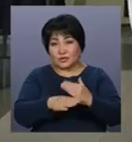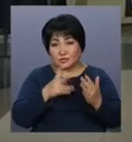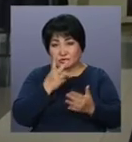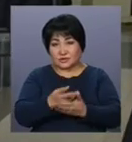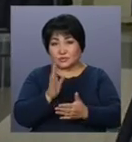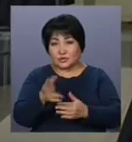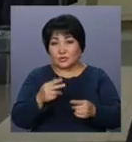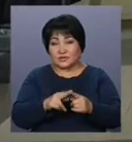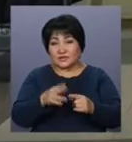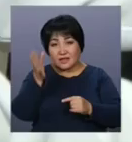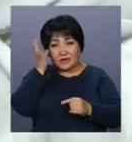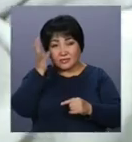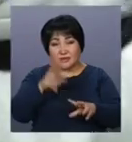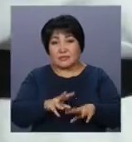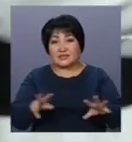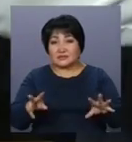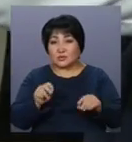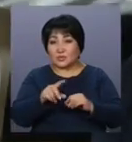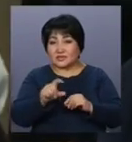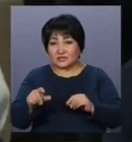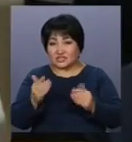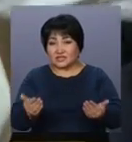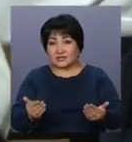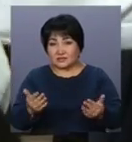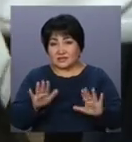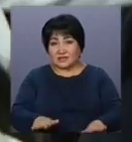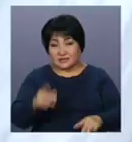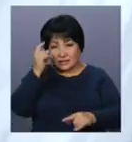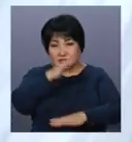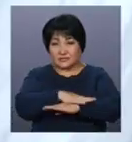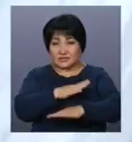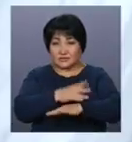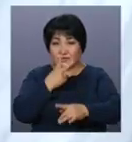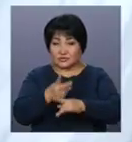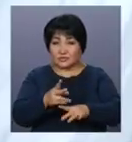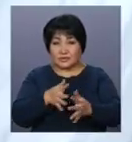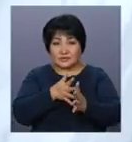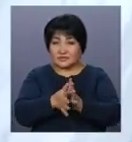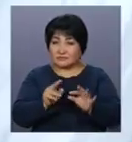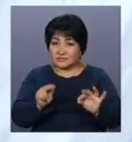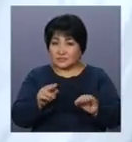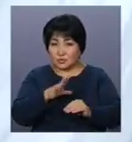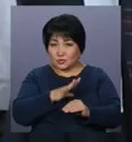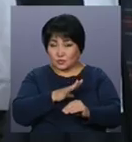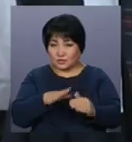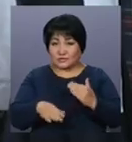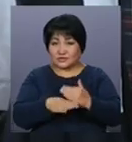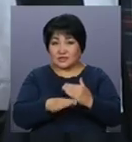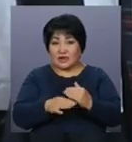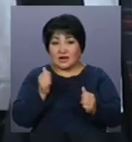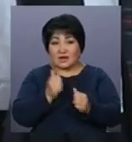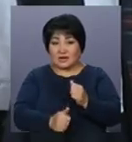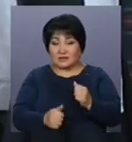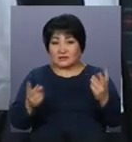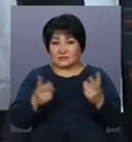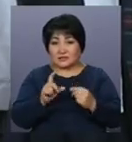білім министрлігі өкілдері жергілікті әкімдіктерге көмек беру кезінде көз бояушылық жасамауды ескертті. Әрі жәрдемдесем дейтін азаматқа есік